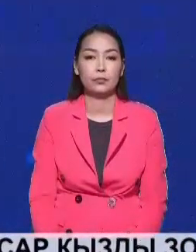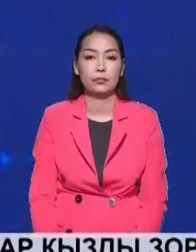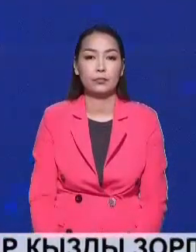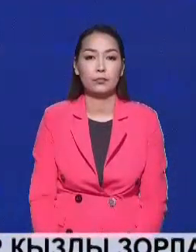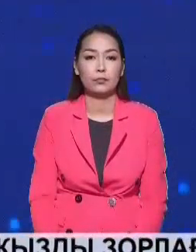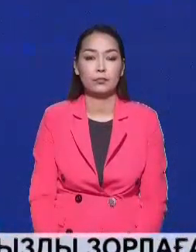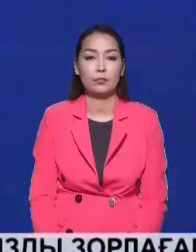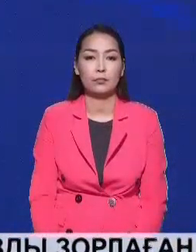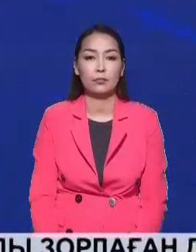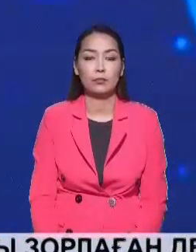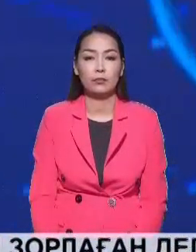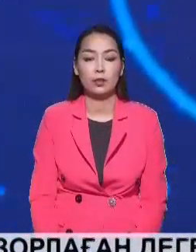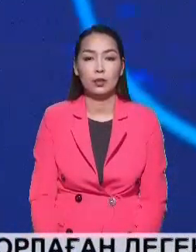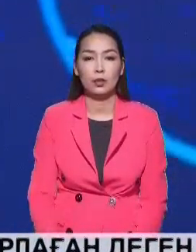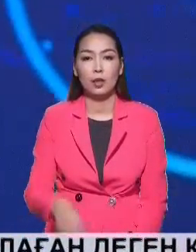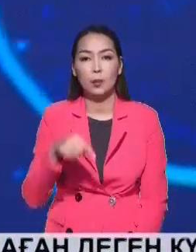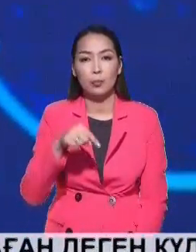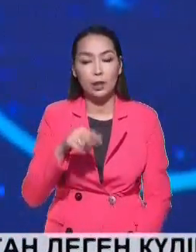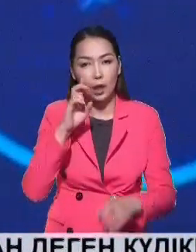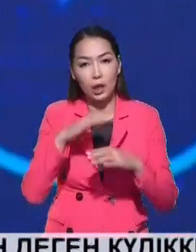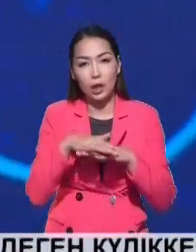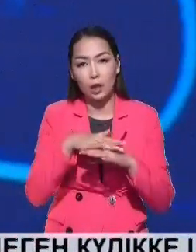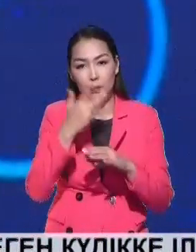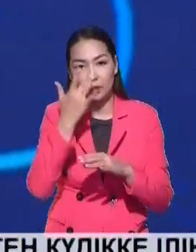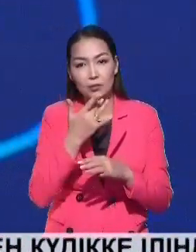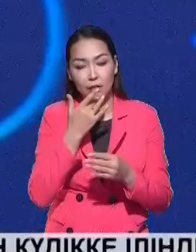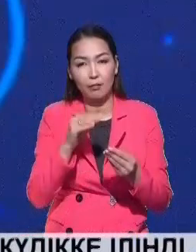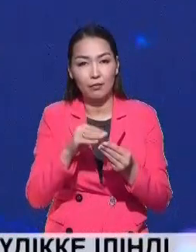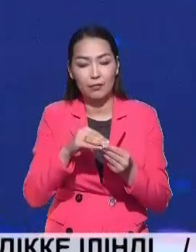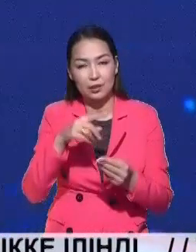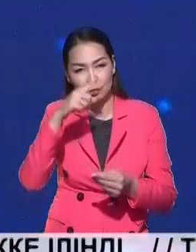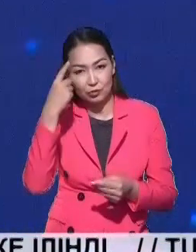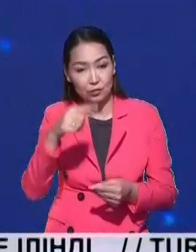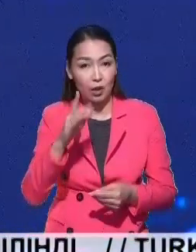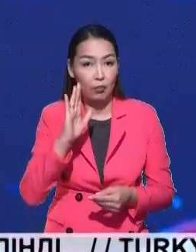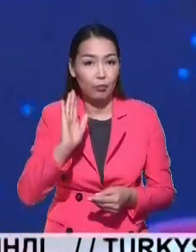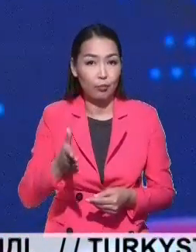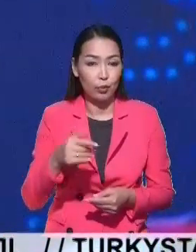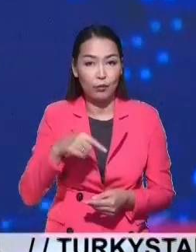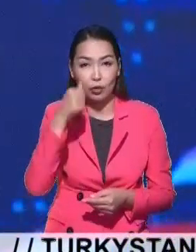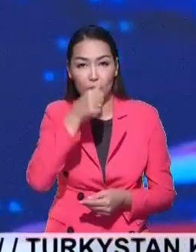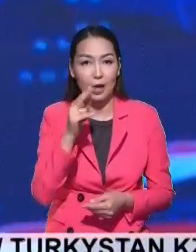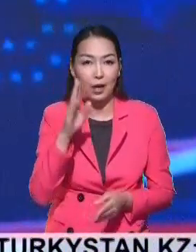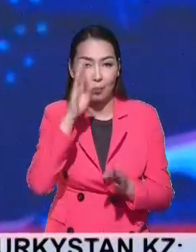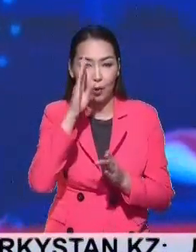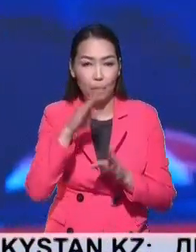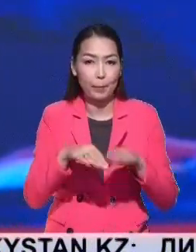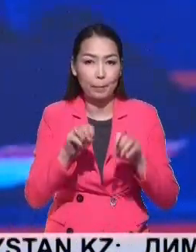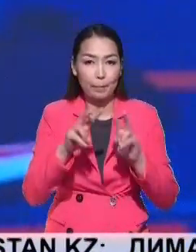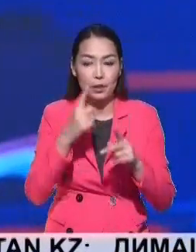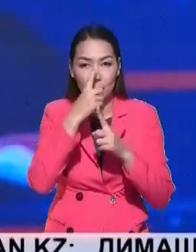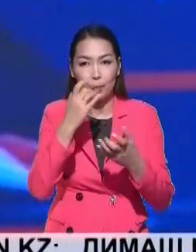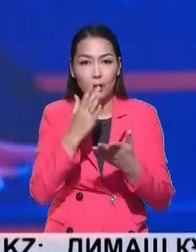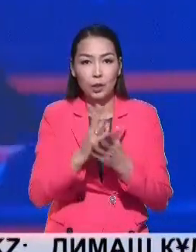Енді мына ақпаратқа құлақ түріңіз, бейл елімізде жаз әдеттегден ыстық болады дейді. Қазгидромет мамандары осындай болжам жасады. Демек,